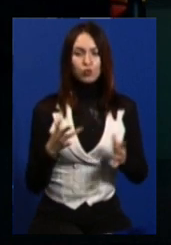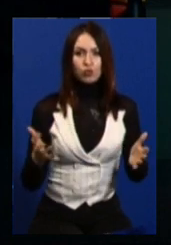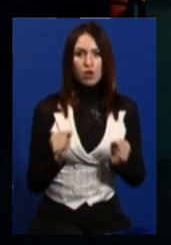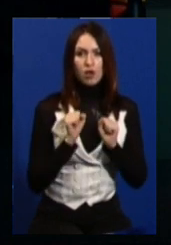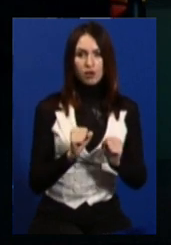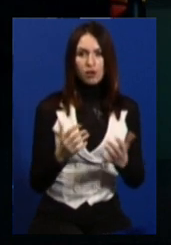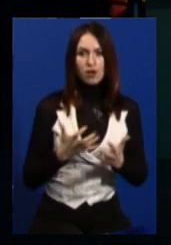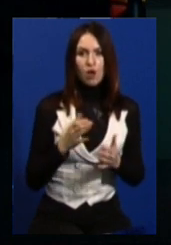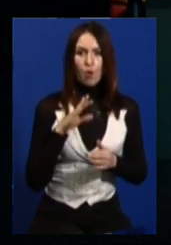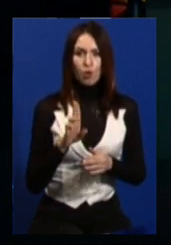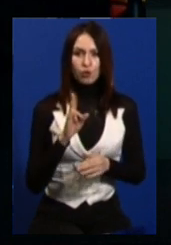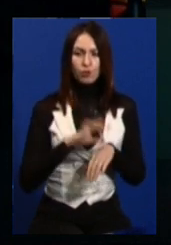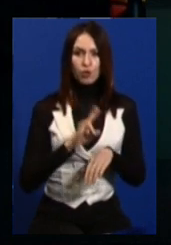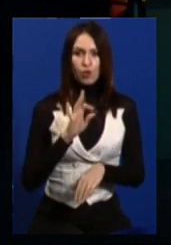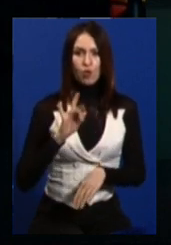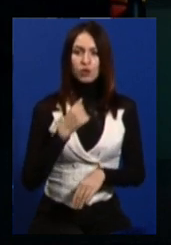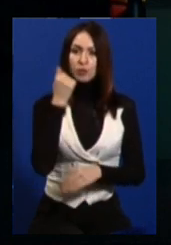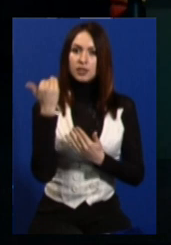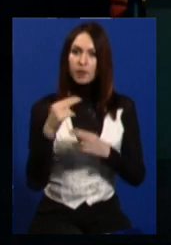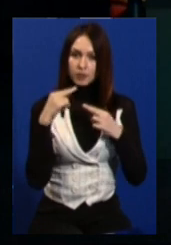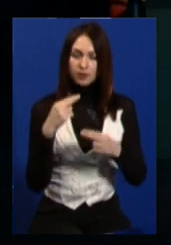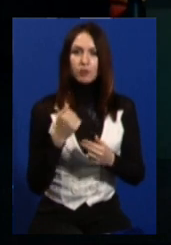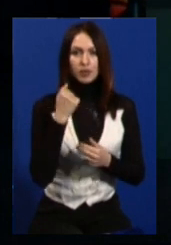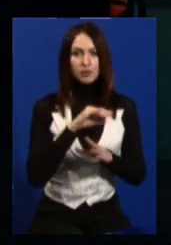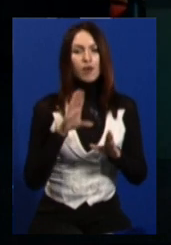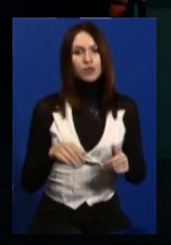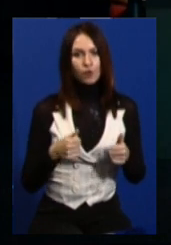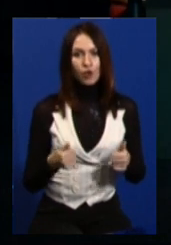від кору. Дякую за увагу, дякую вам за участь. На все добре.